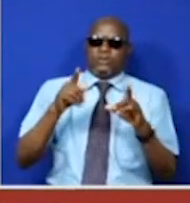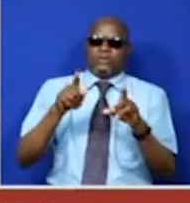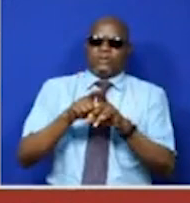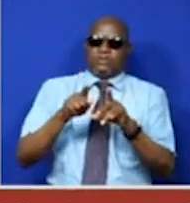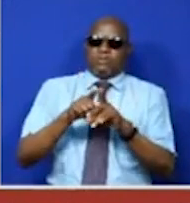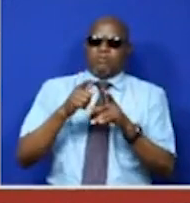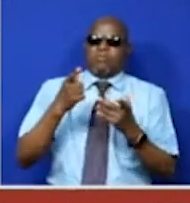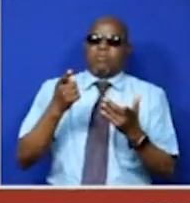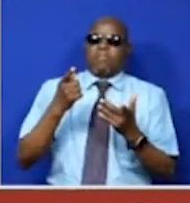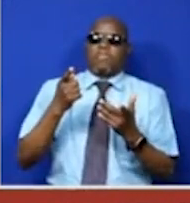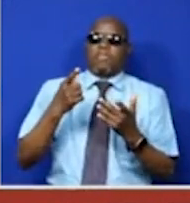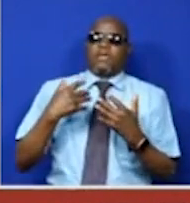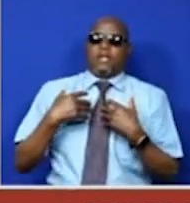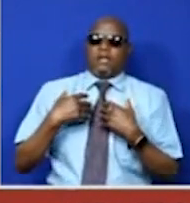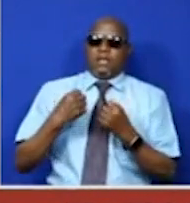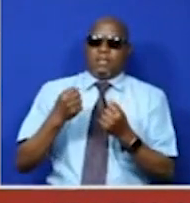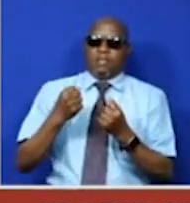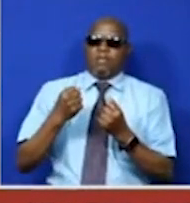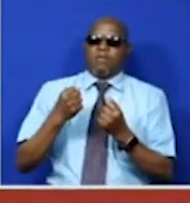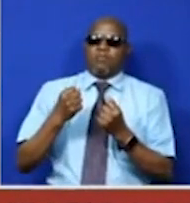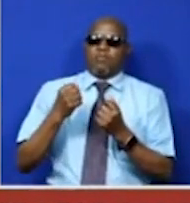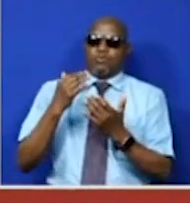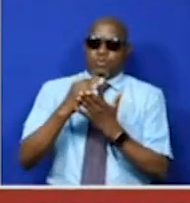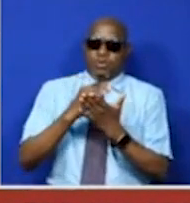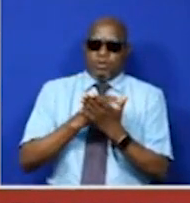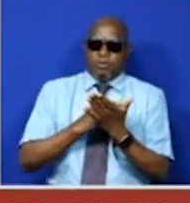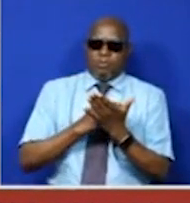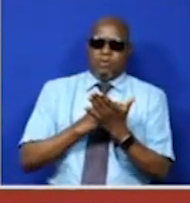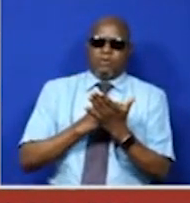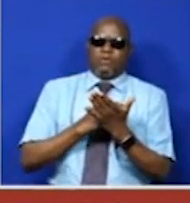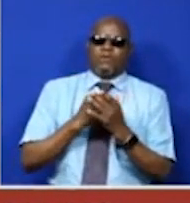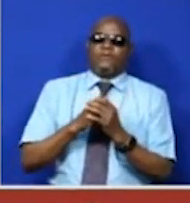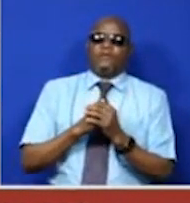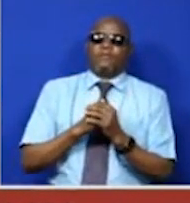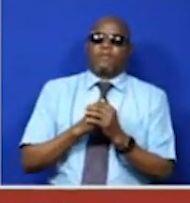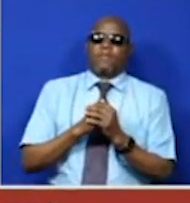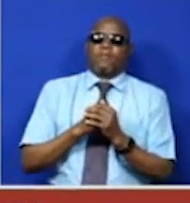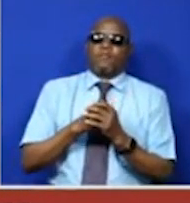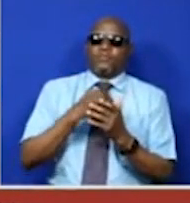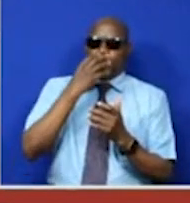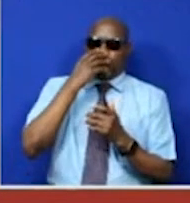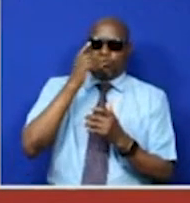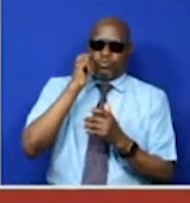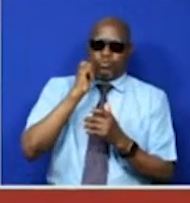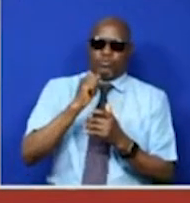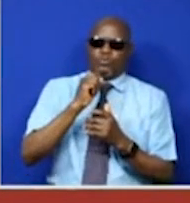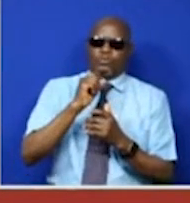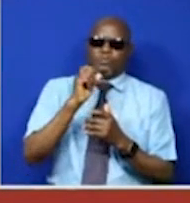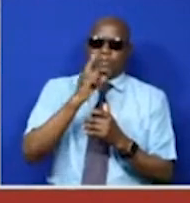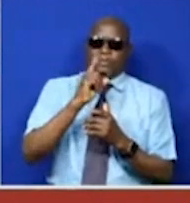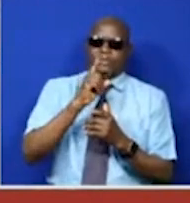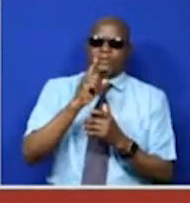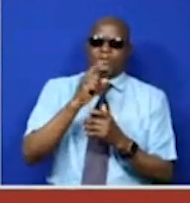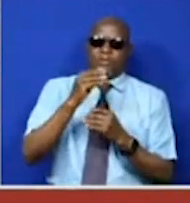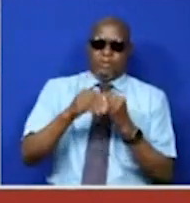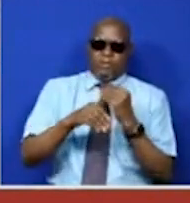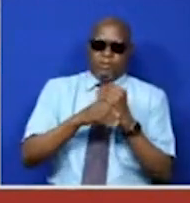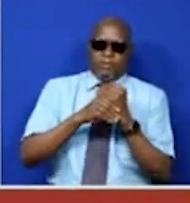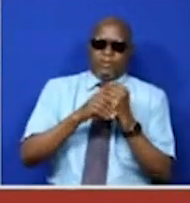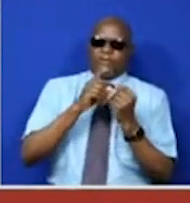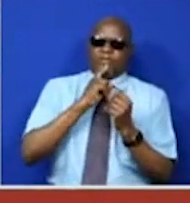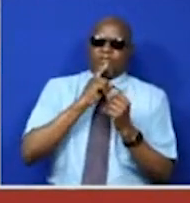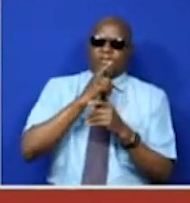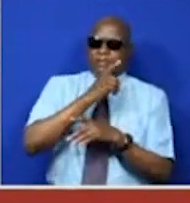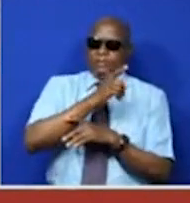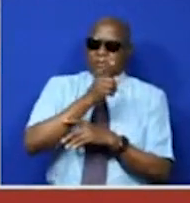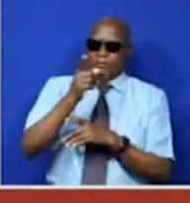mpya ufadhili wa chuo kikuu na mpango wa kitaifa wa chanjo ya mifugo. Aidha, Rais ameongeza kuwa wakosoaji hawa